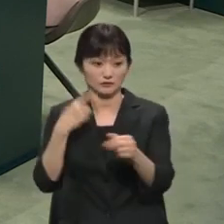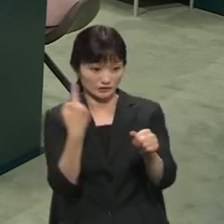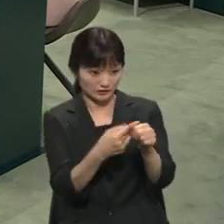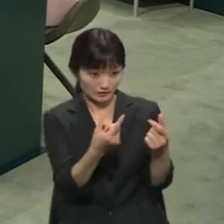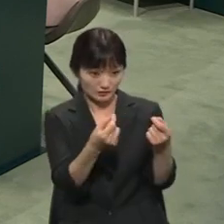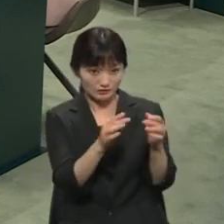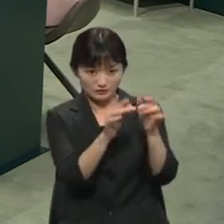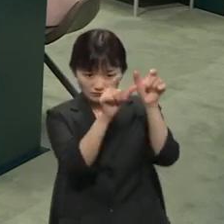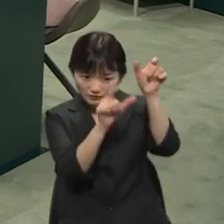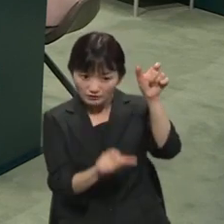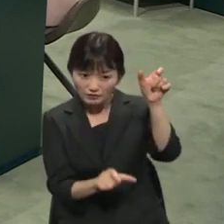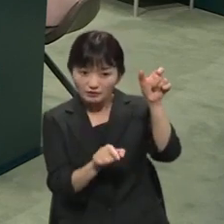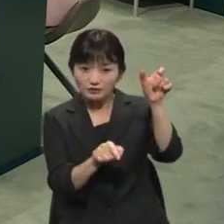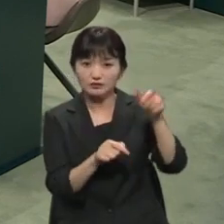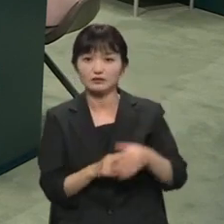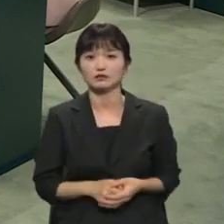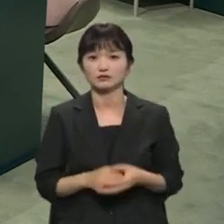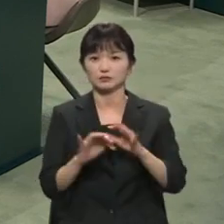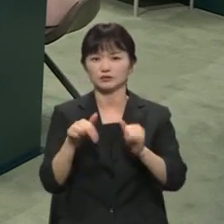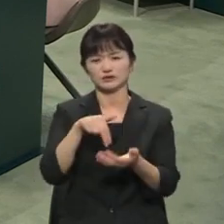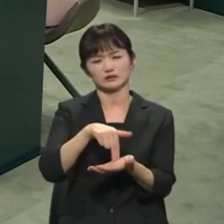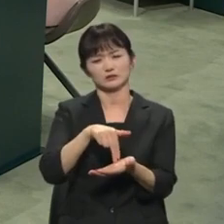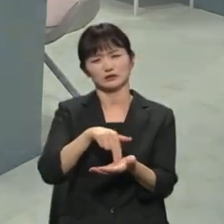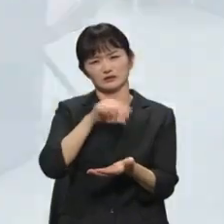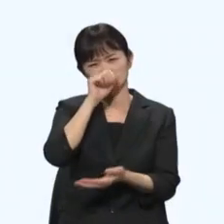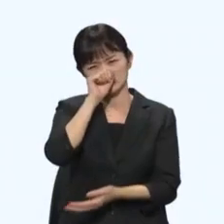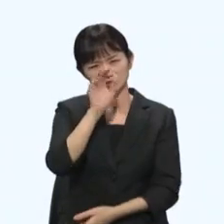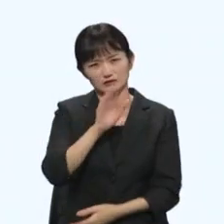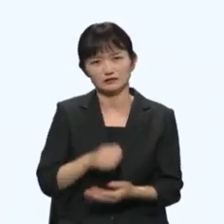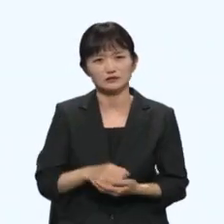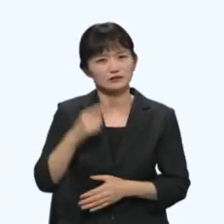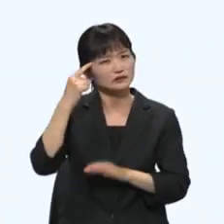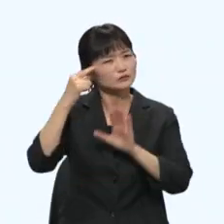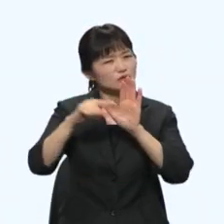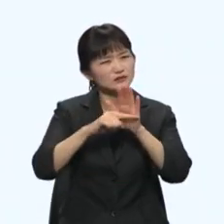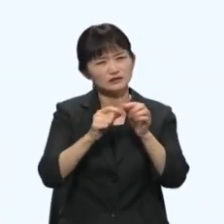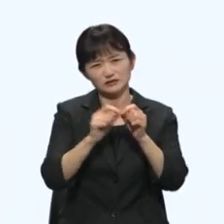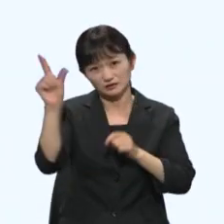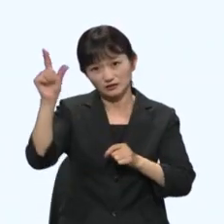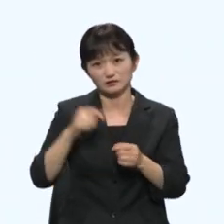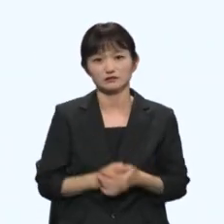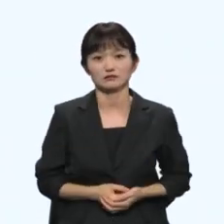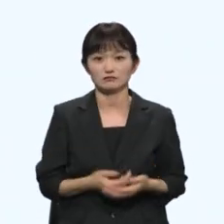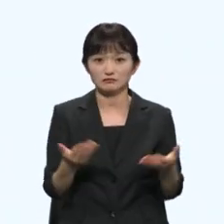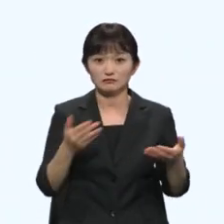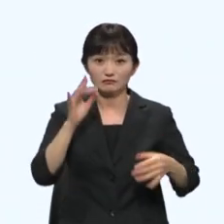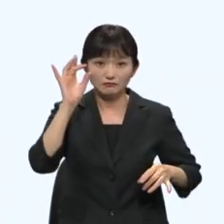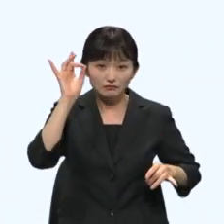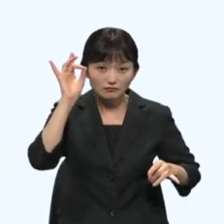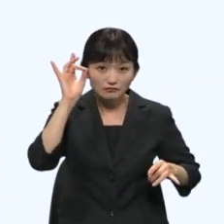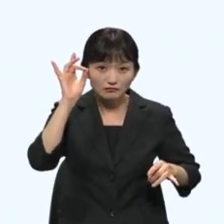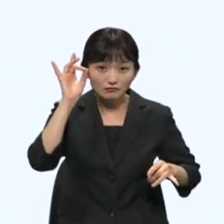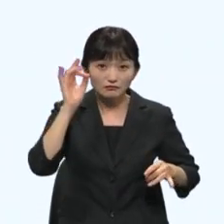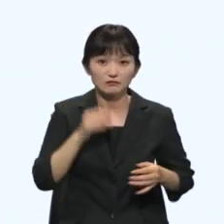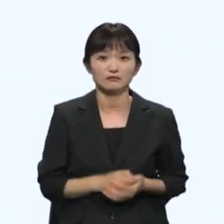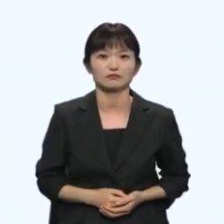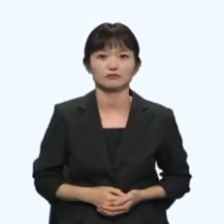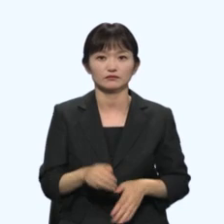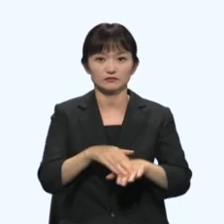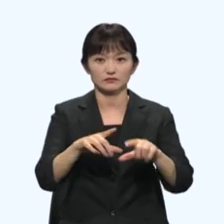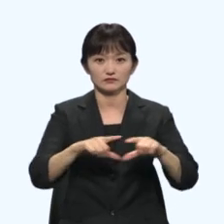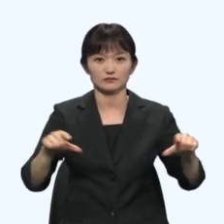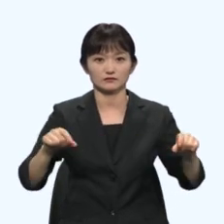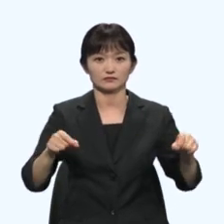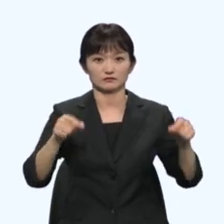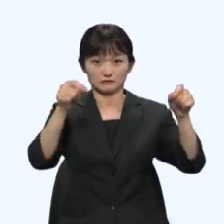댓글 같은 거 반응 보면 국민들 반응이 좀 좋지는 않습니다 부정적인게 많아요이를 안 하면서 현수막만 걸어놓고 일하는